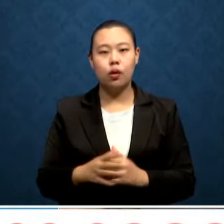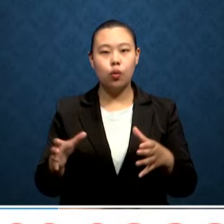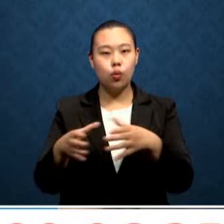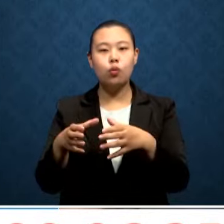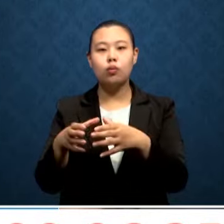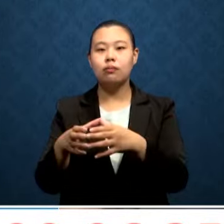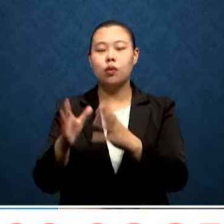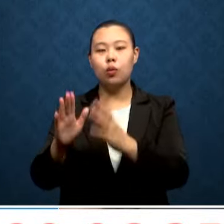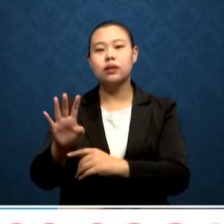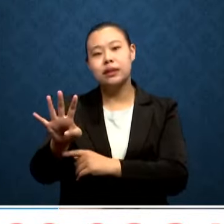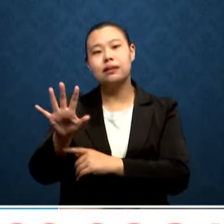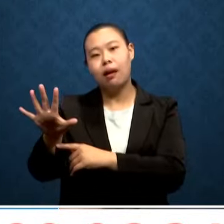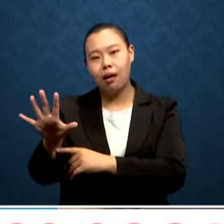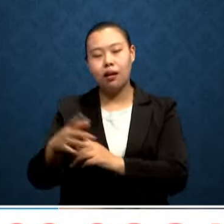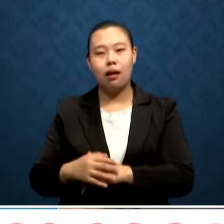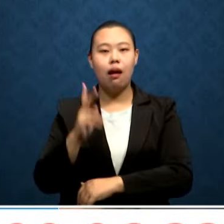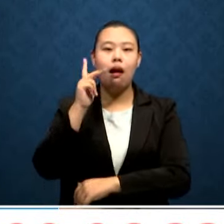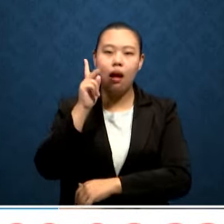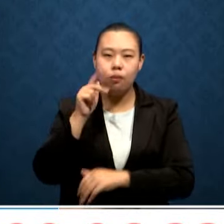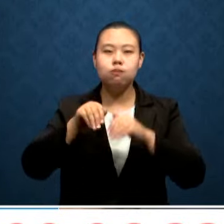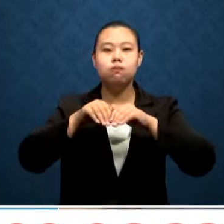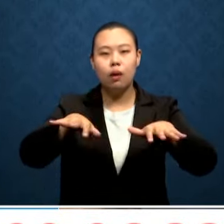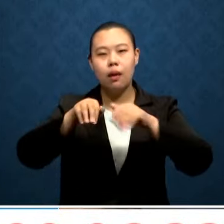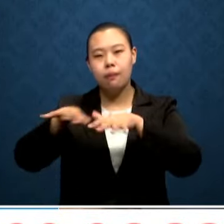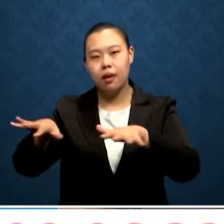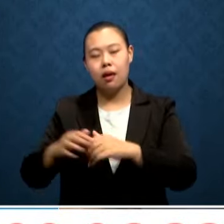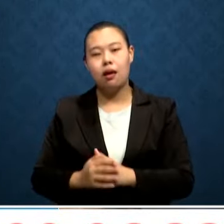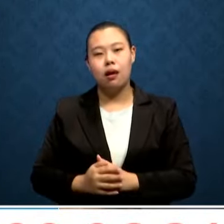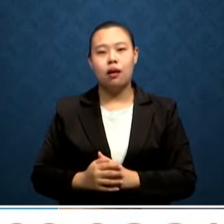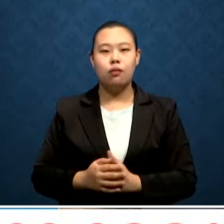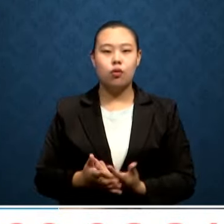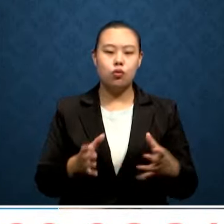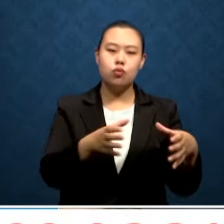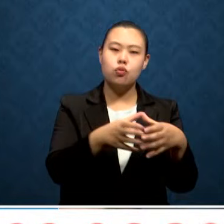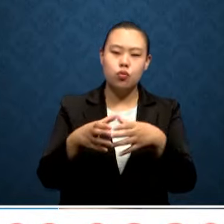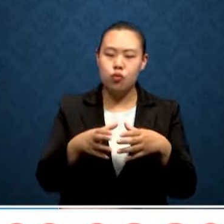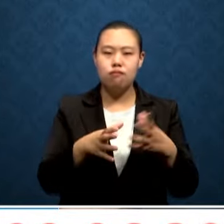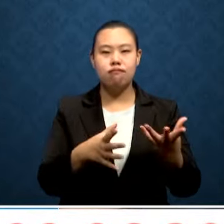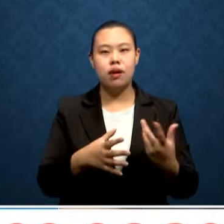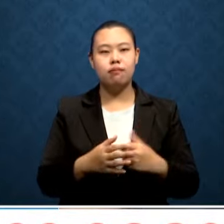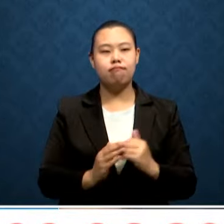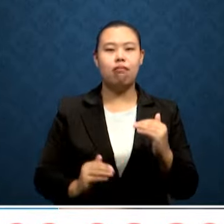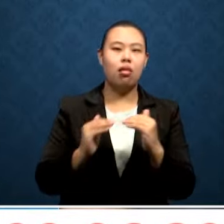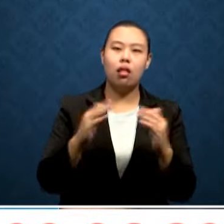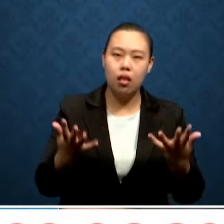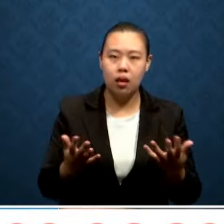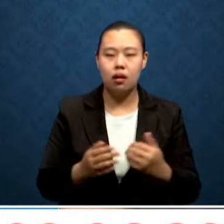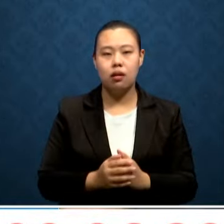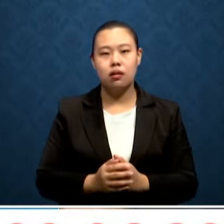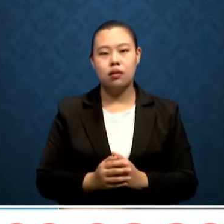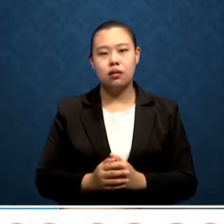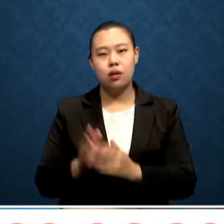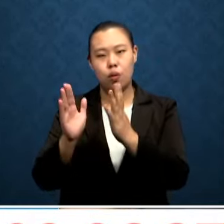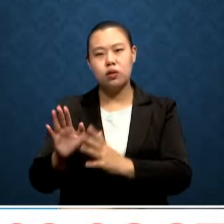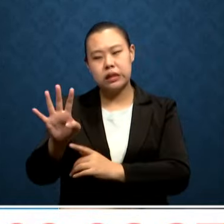คนนแถลงข่าวบอกมีเรื่องนั้นล็อบบี้เรื่องนี้จะเอา 4-5คนนี้น่ะมา